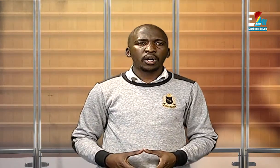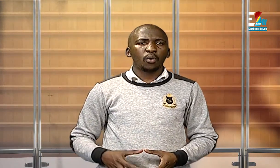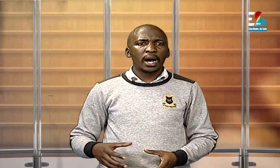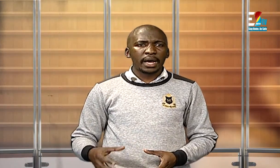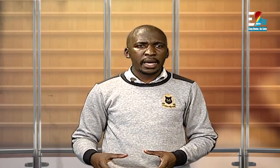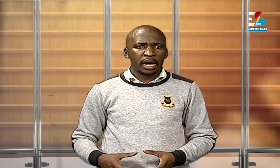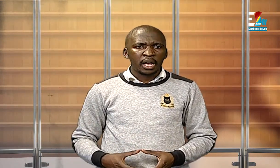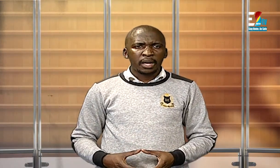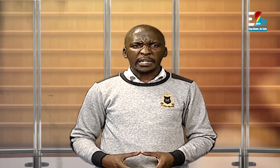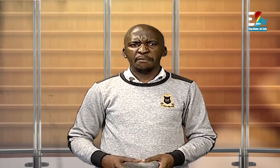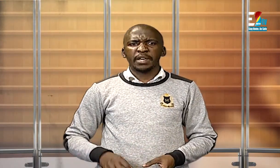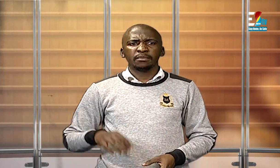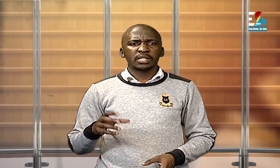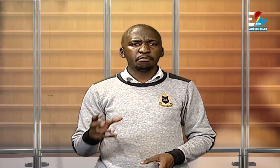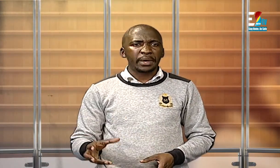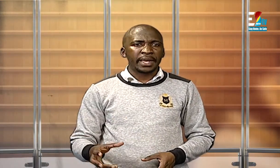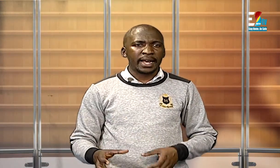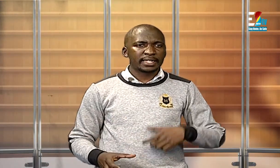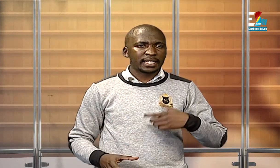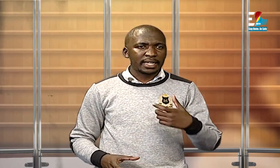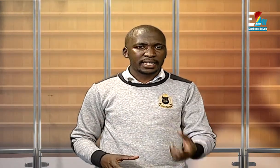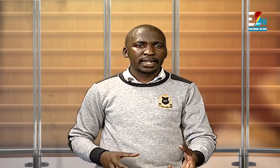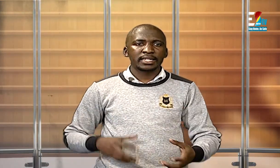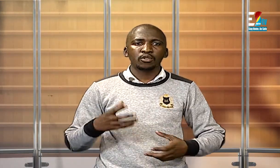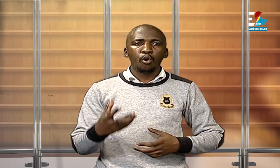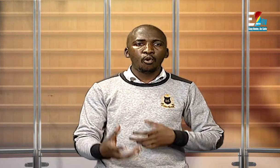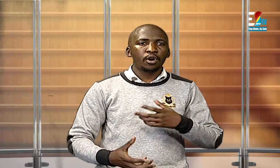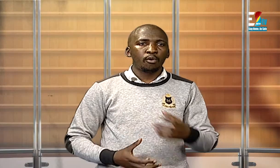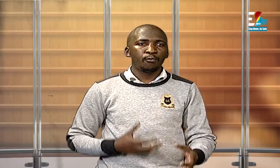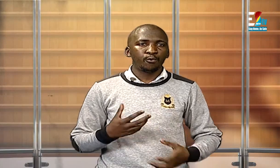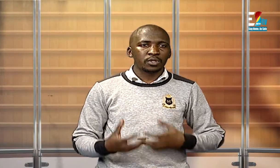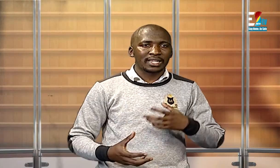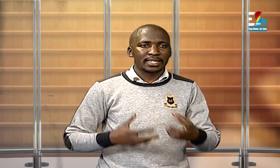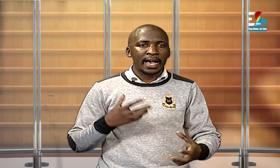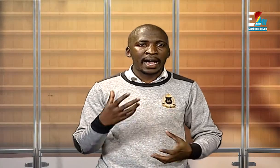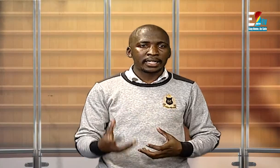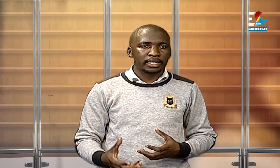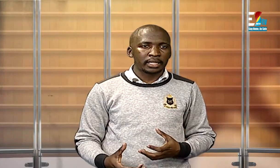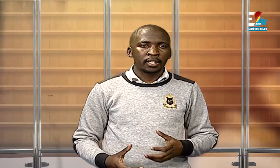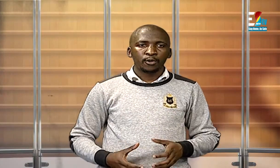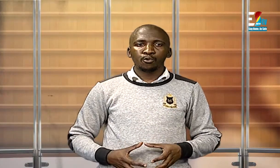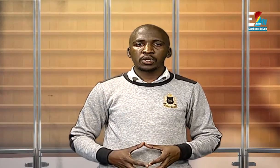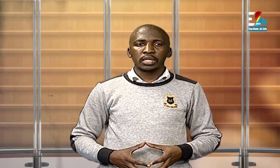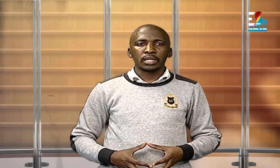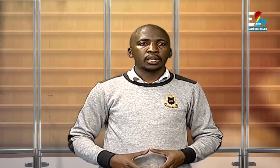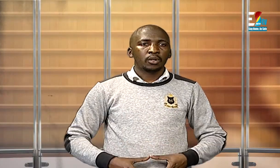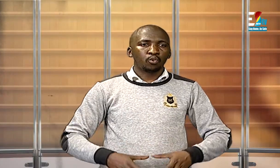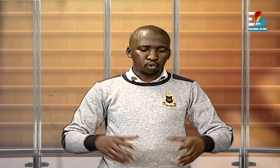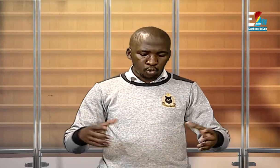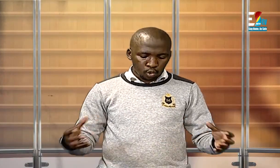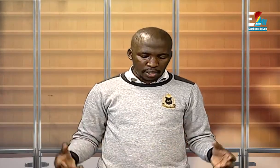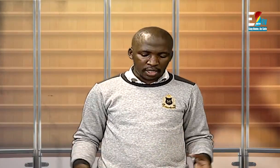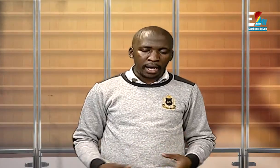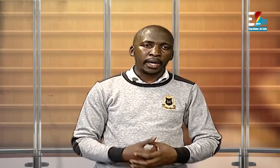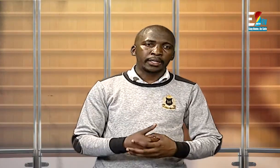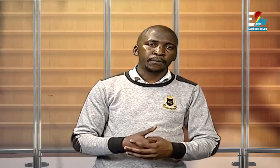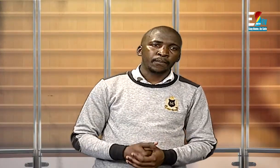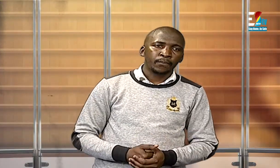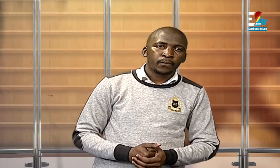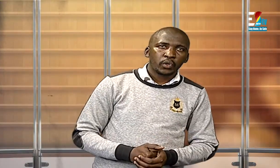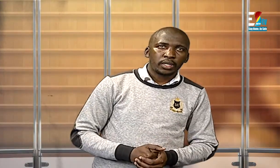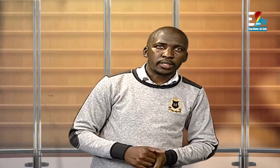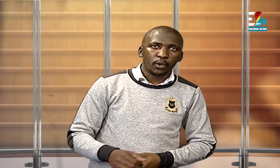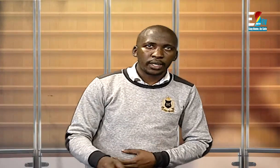kanjalo naloke waya mhlambe emtsimbeni asichazele sitokhona kufunza sati ukuthi kuchutshwa